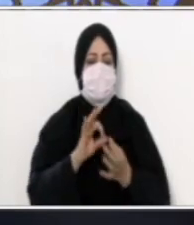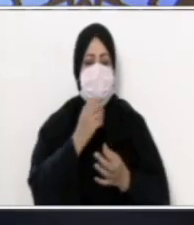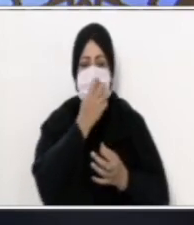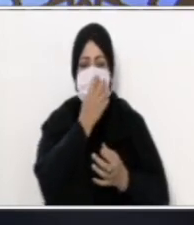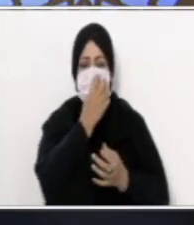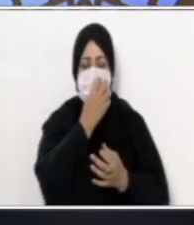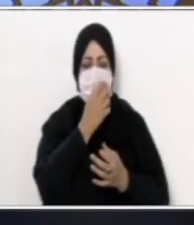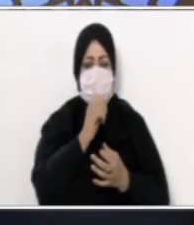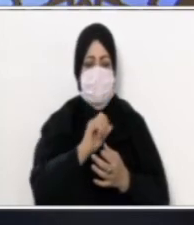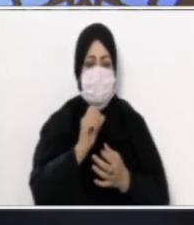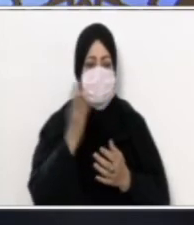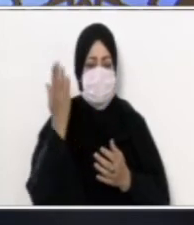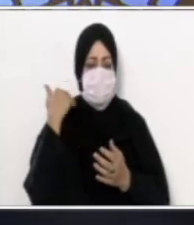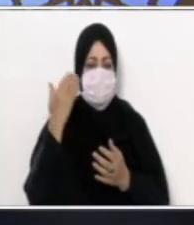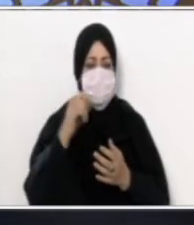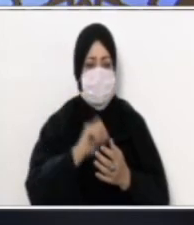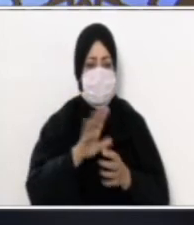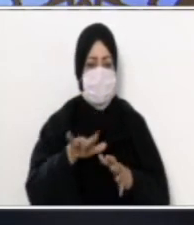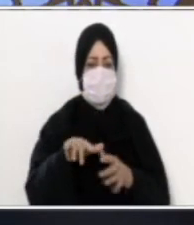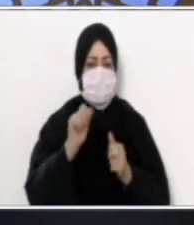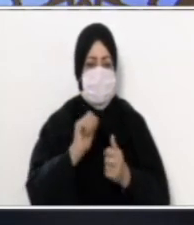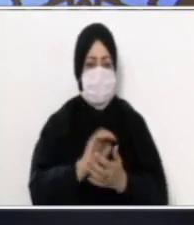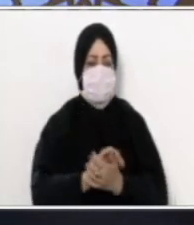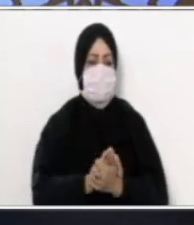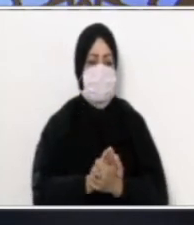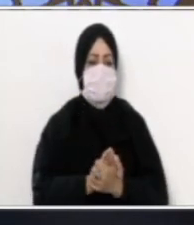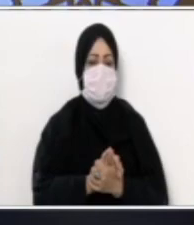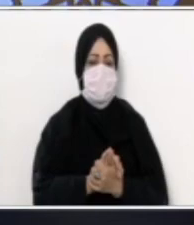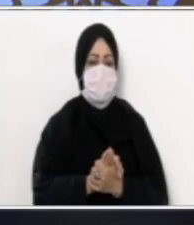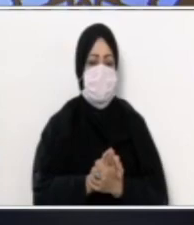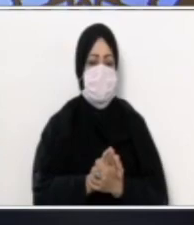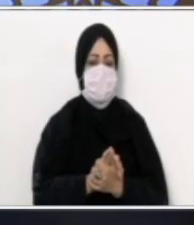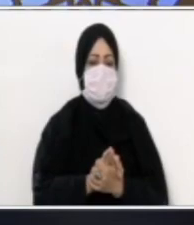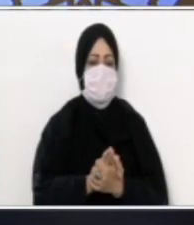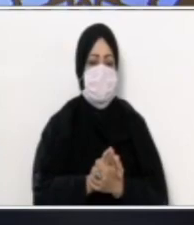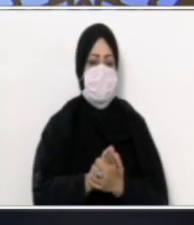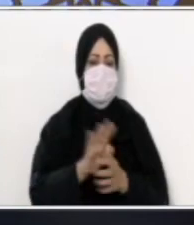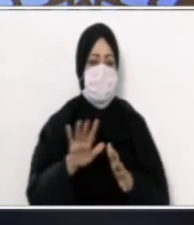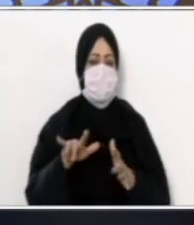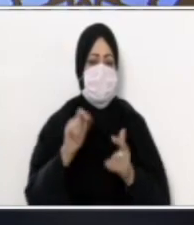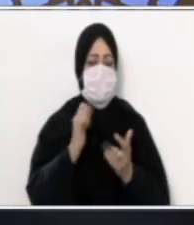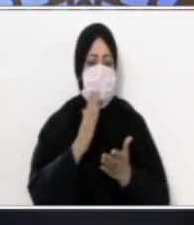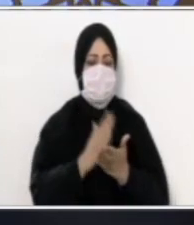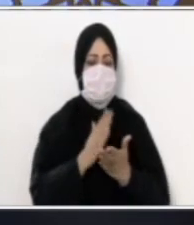وانقطعت الدورة من اليوم لما أصبحت ناوية على الصيام